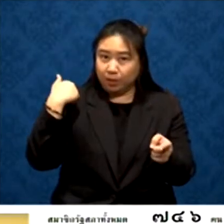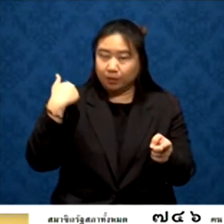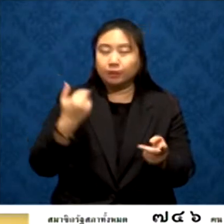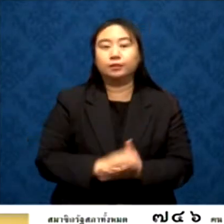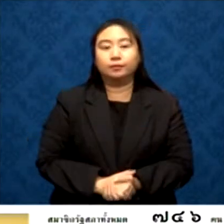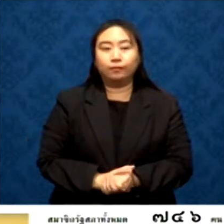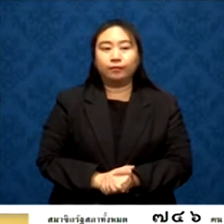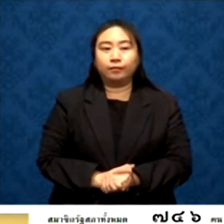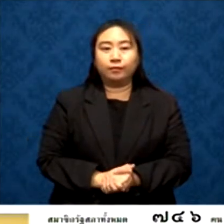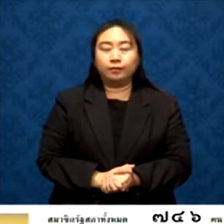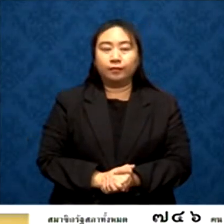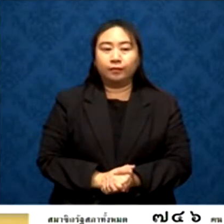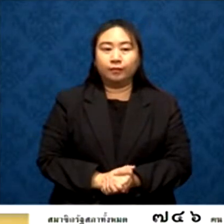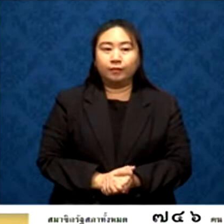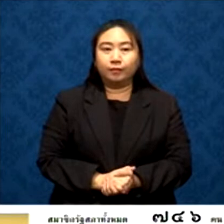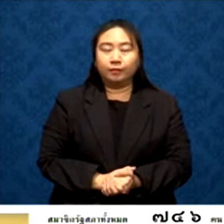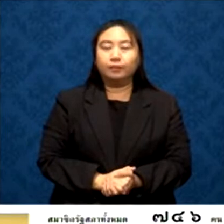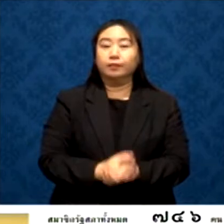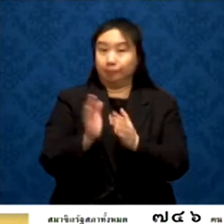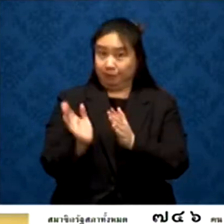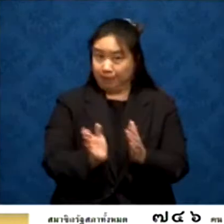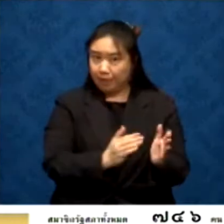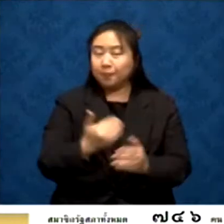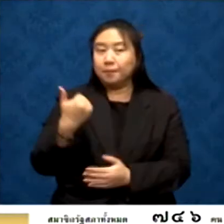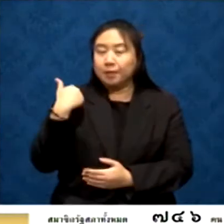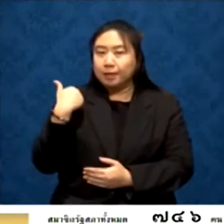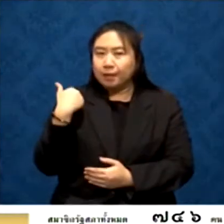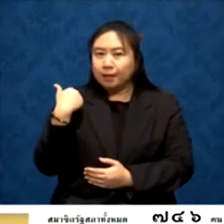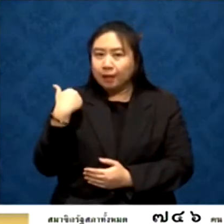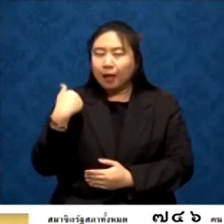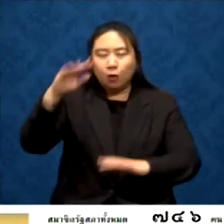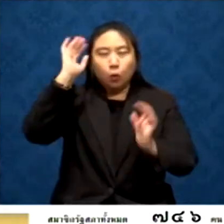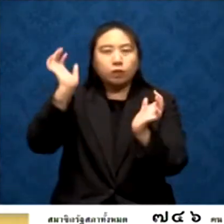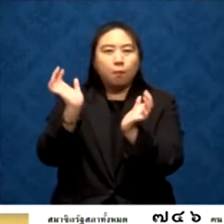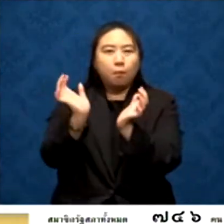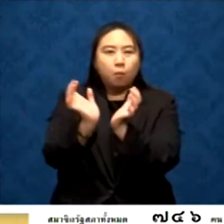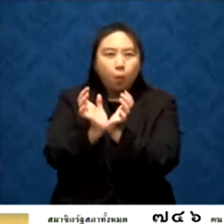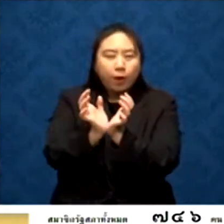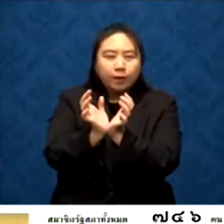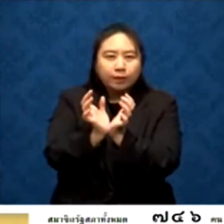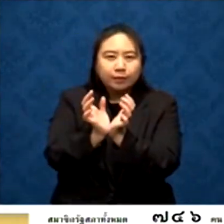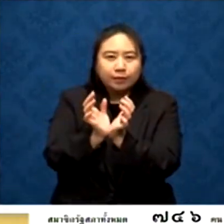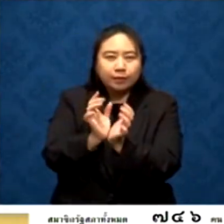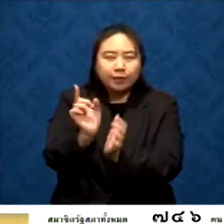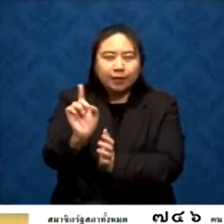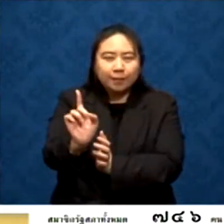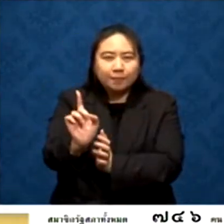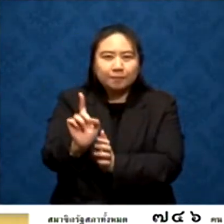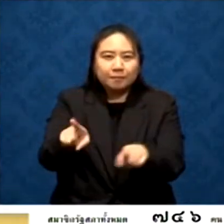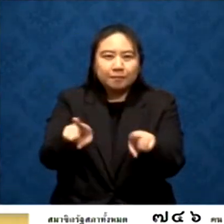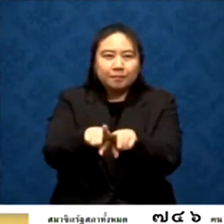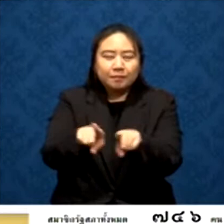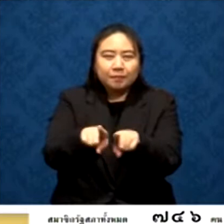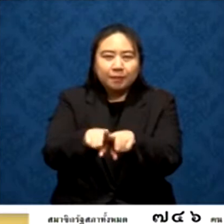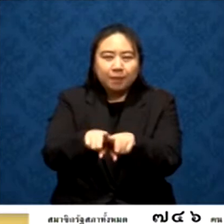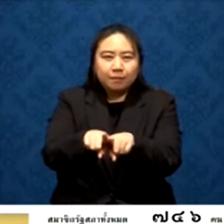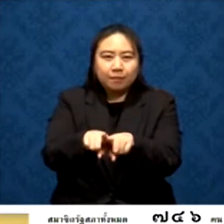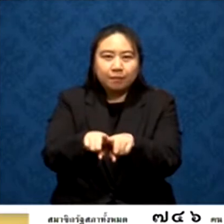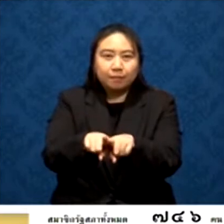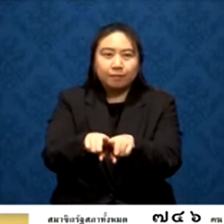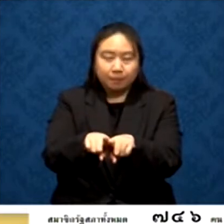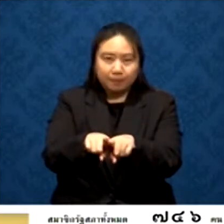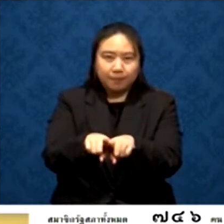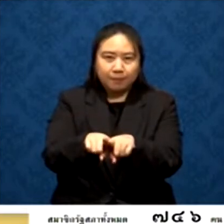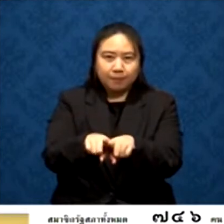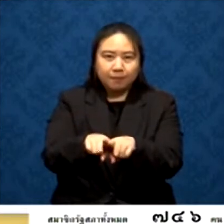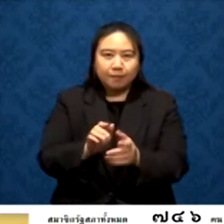ครับยังมีในเรื่องของตำรวจลาบซึ่งเป็นช่องทางให้มีการแ